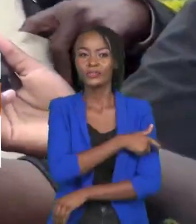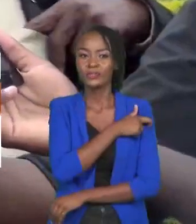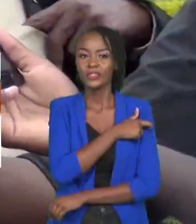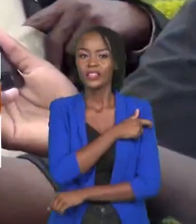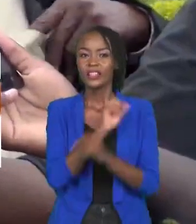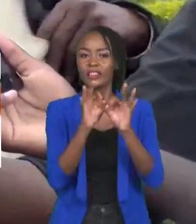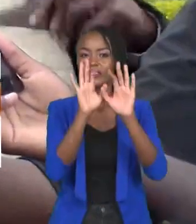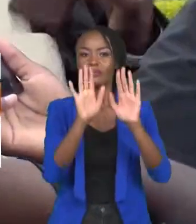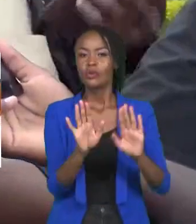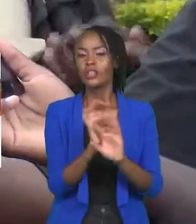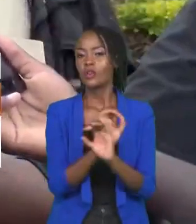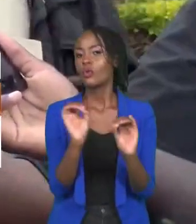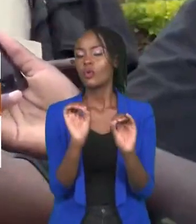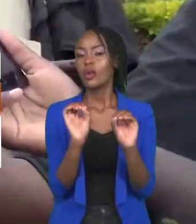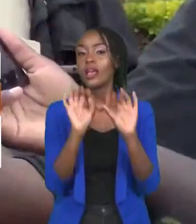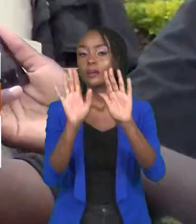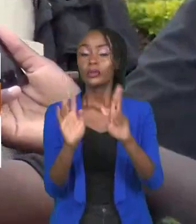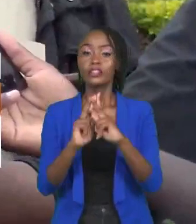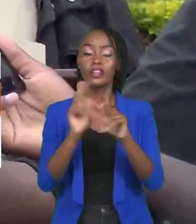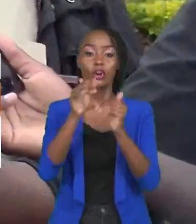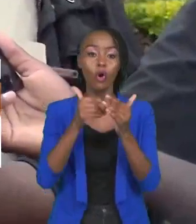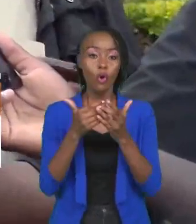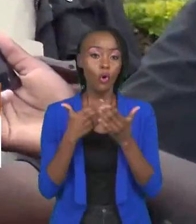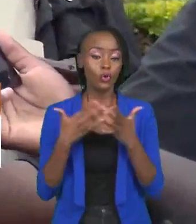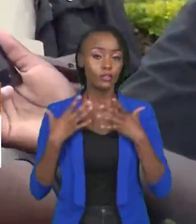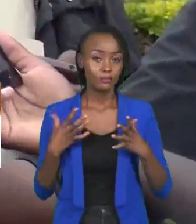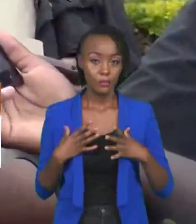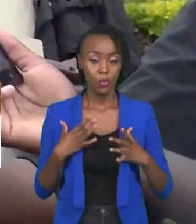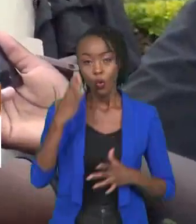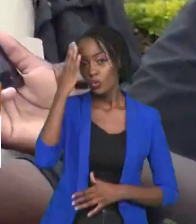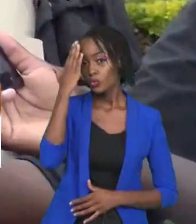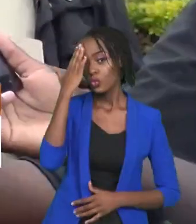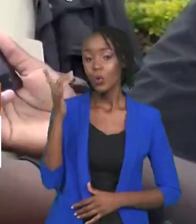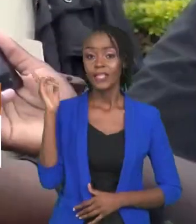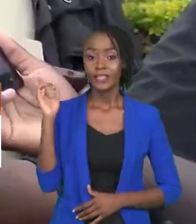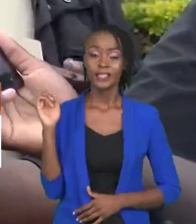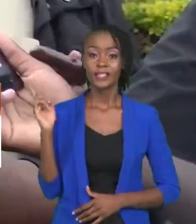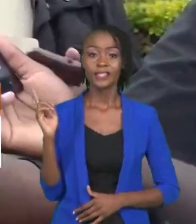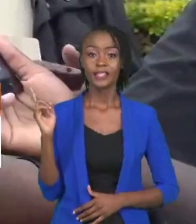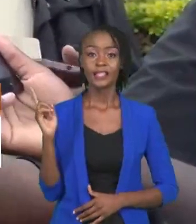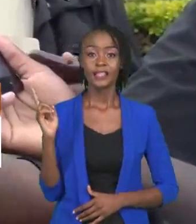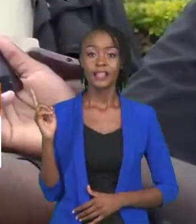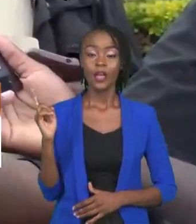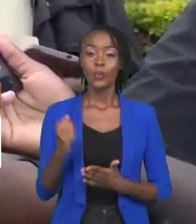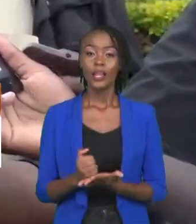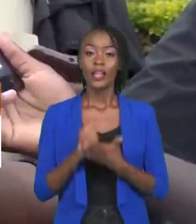necessary. It's important to understand that it's an effort to contain